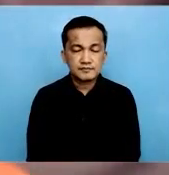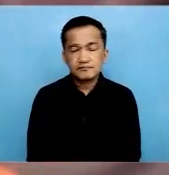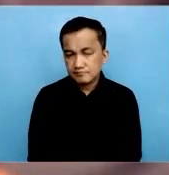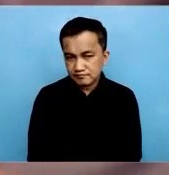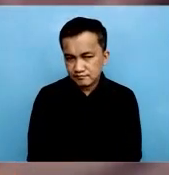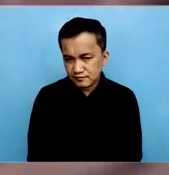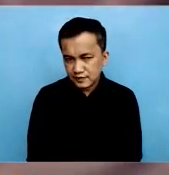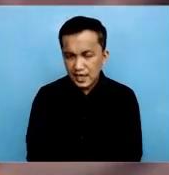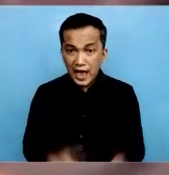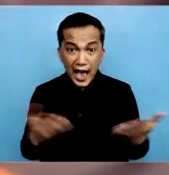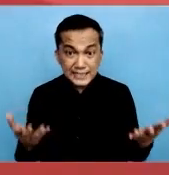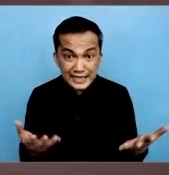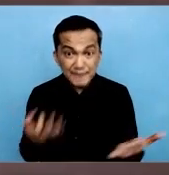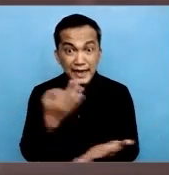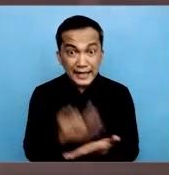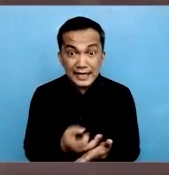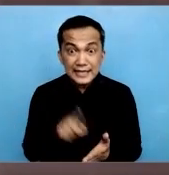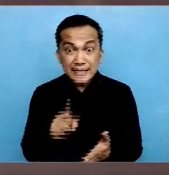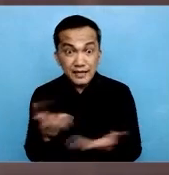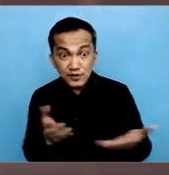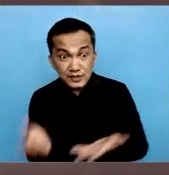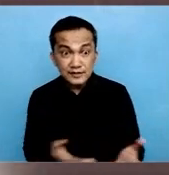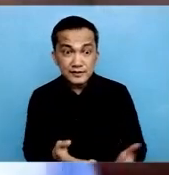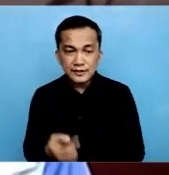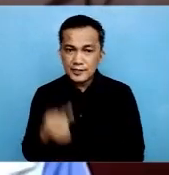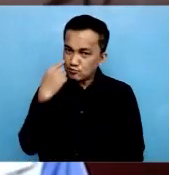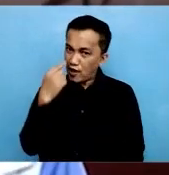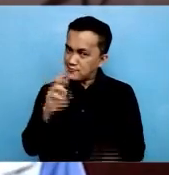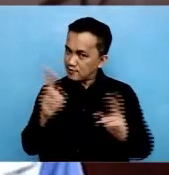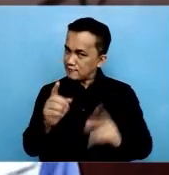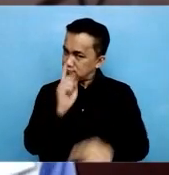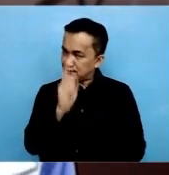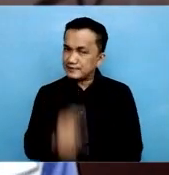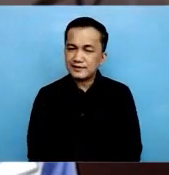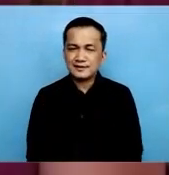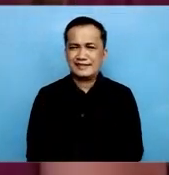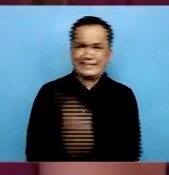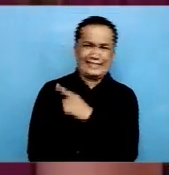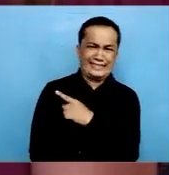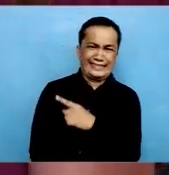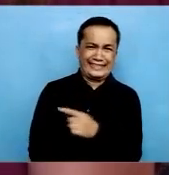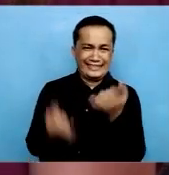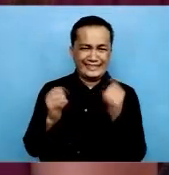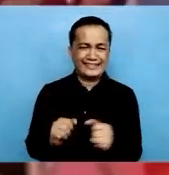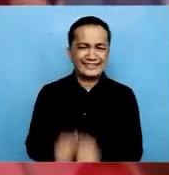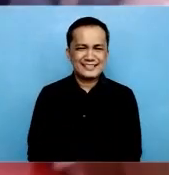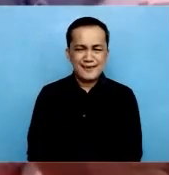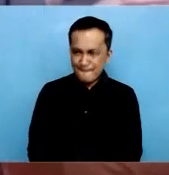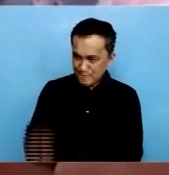namin? Saan mo ba dinadala? So, binasag mo, manda ka talaga sa akin mamaya. Ang mga isyong yan! Naniningil ho talaga